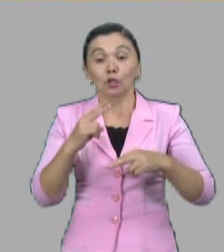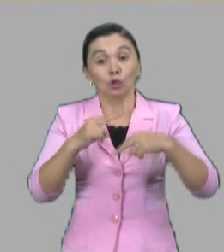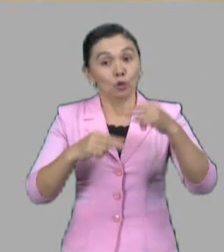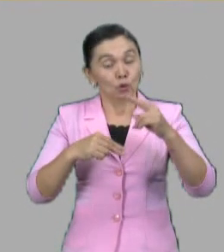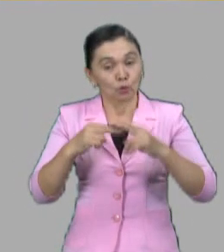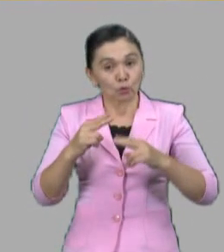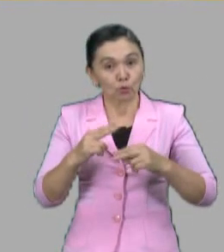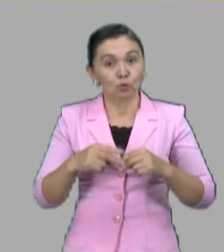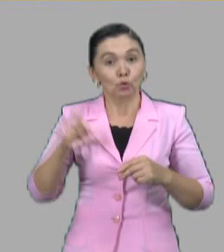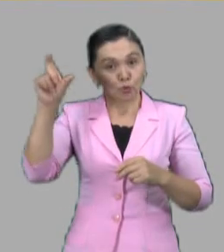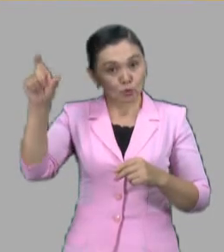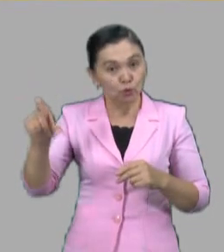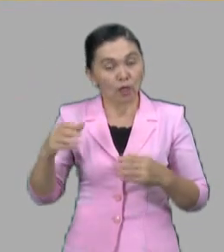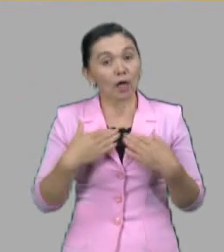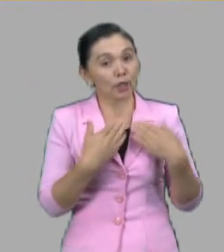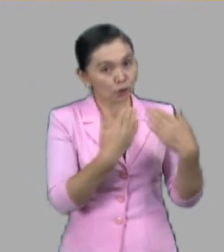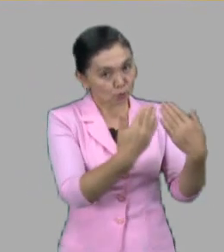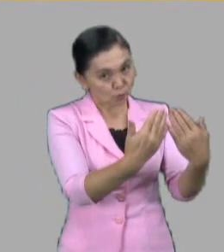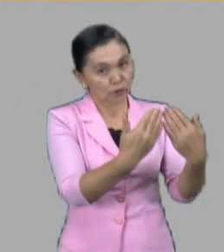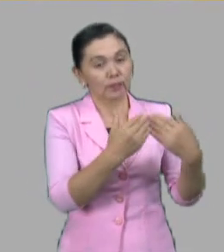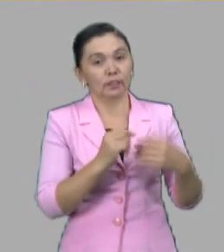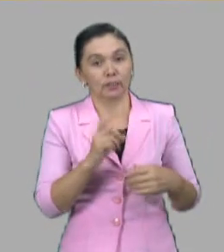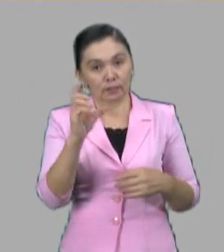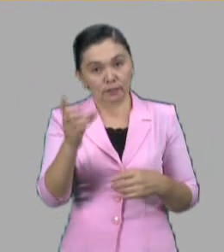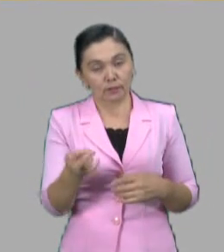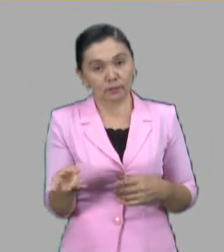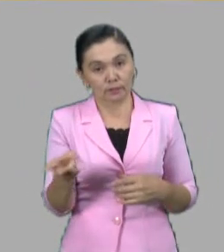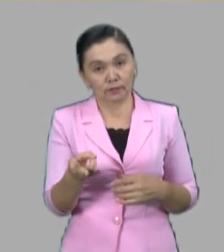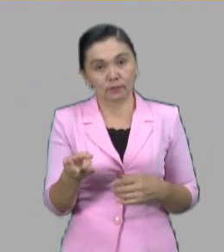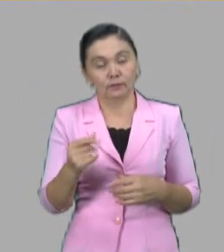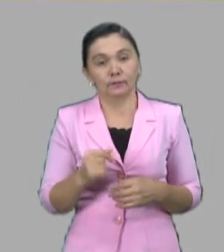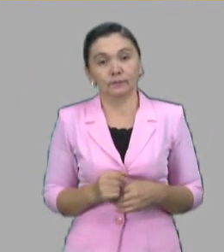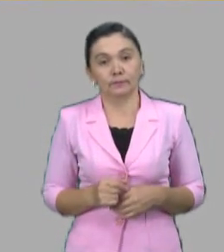Куруучуга кайрылуу керек.